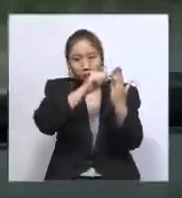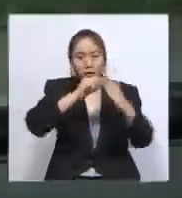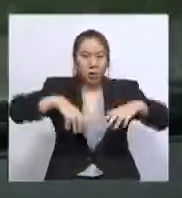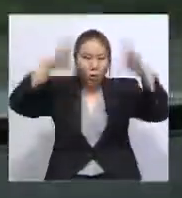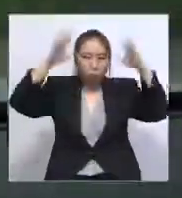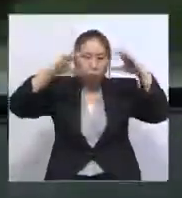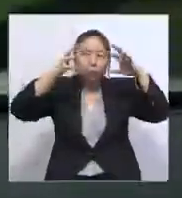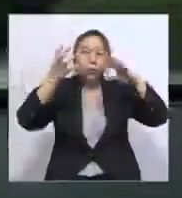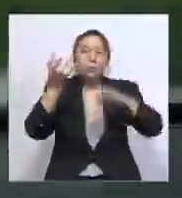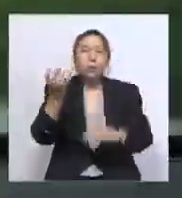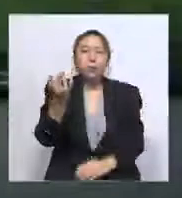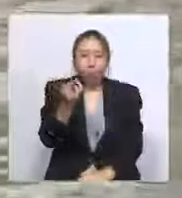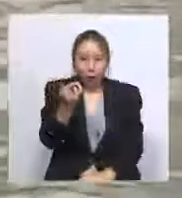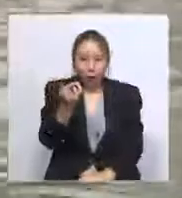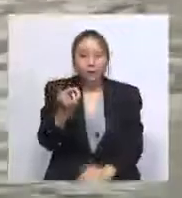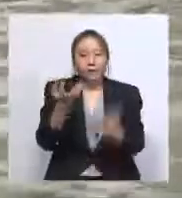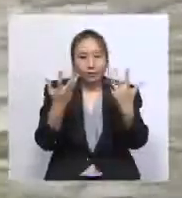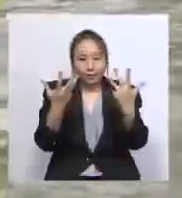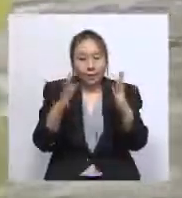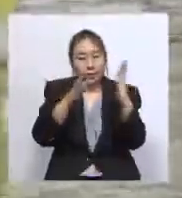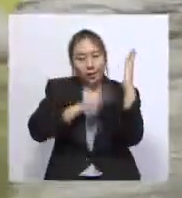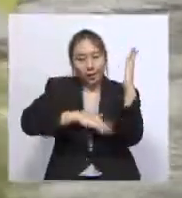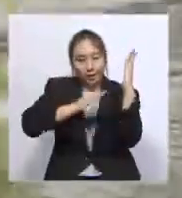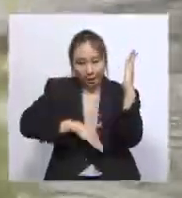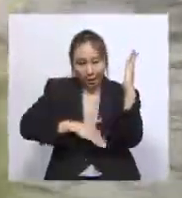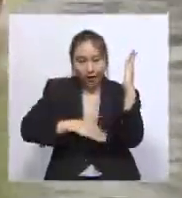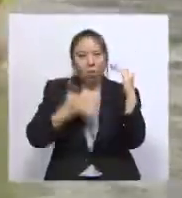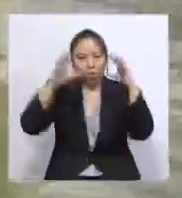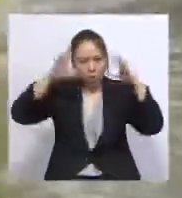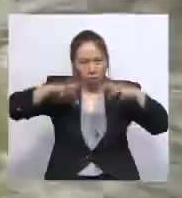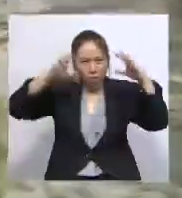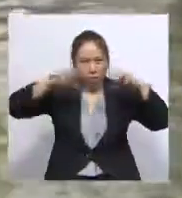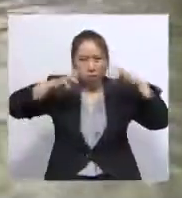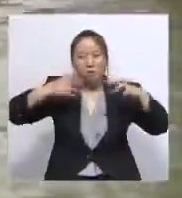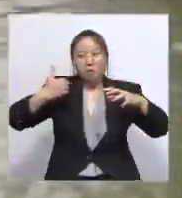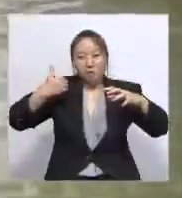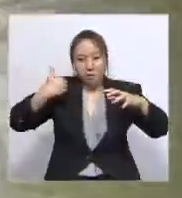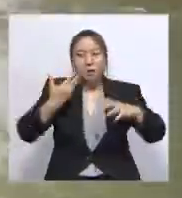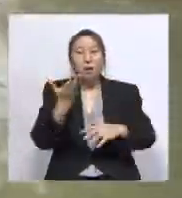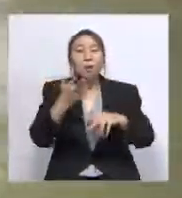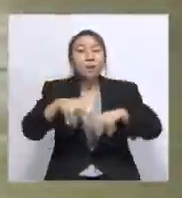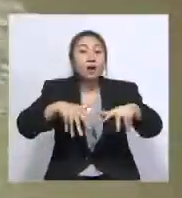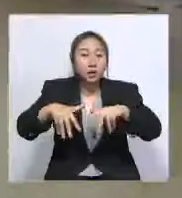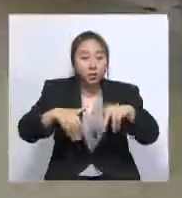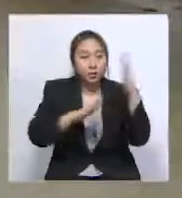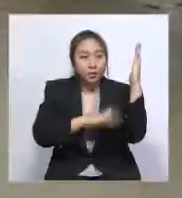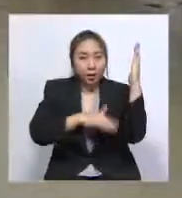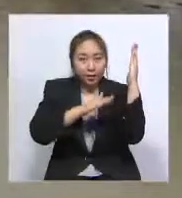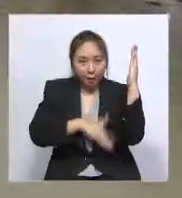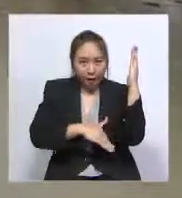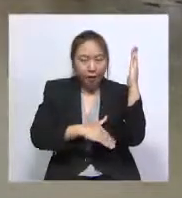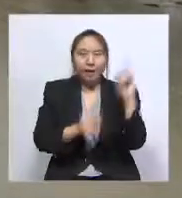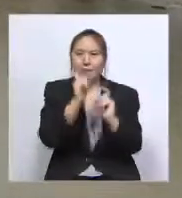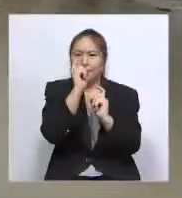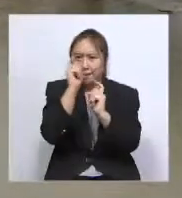นฟ้าคะนองลดลงนะครับในระยะนี้ส่วนภาคใต้จะมีฝนเพิ่มมากขึ้นก็ขอให้ประชาชนคุณผู้ชมนะครับบริเวณภาคใต้